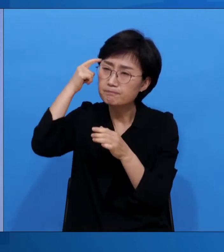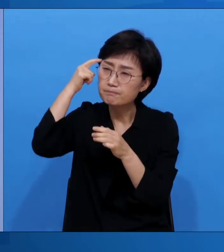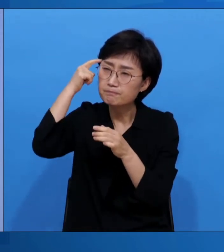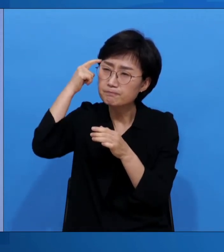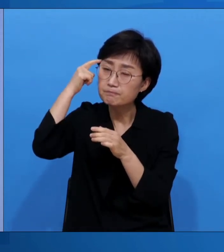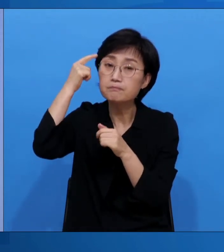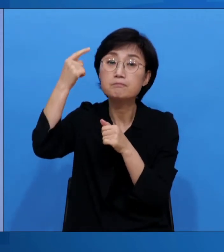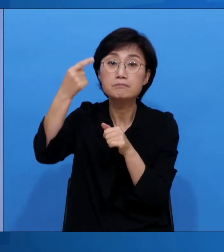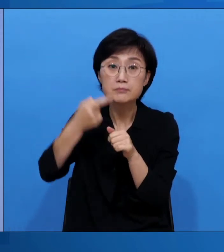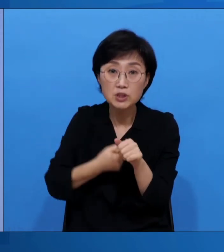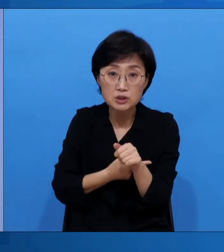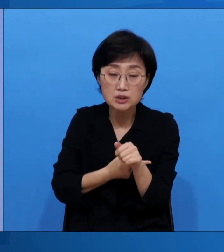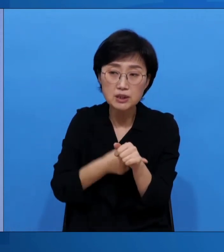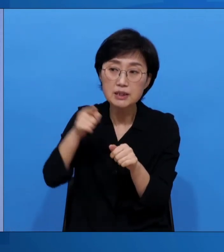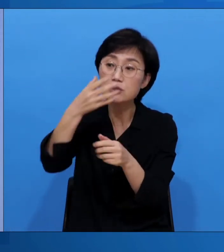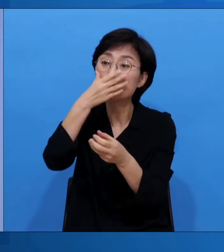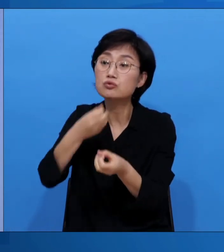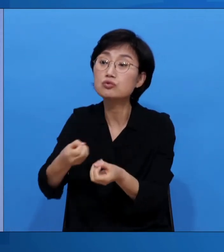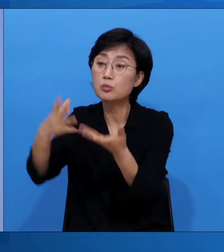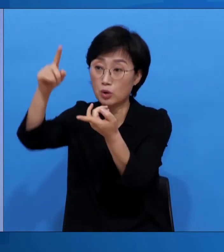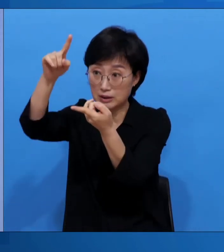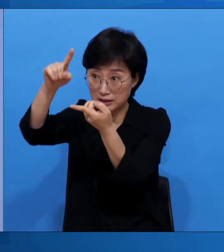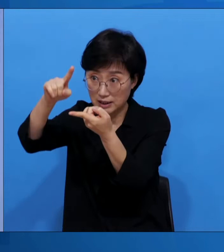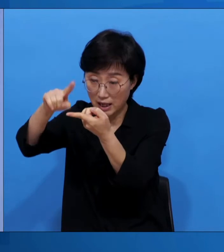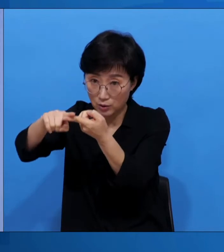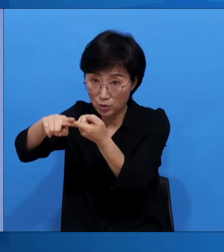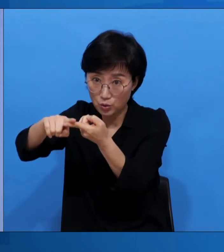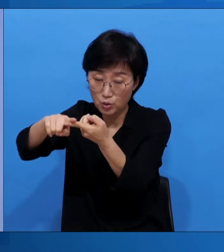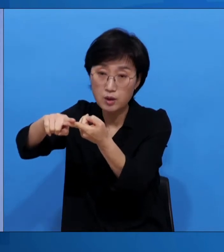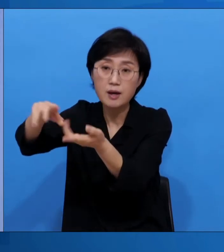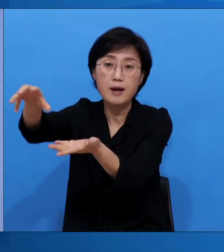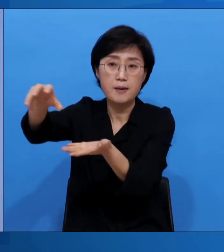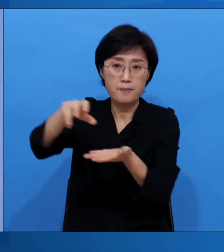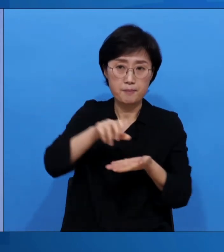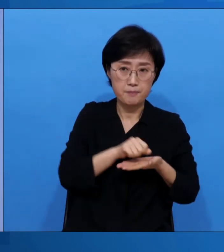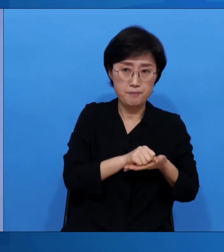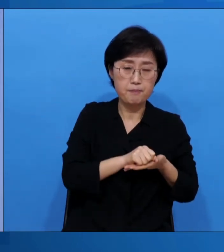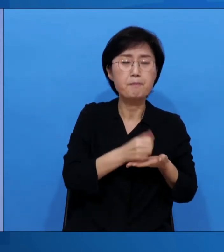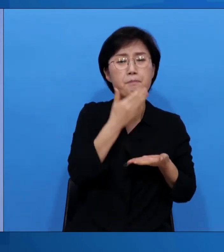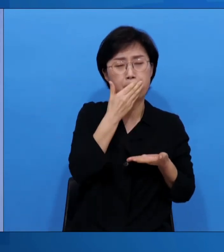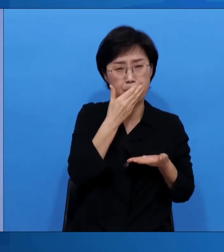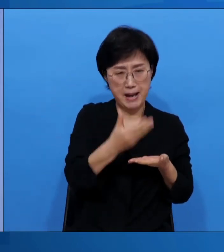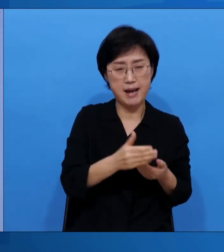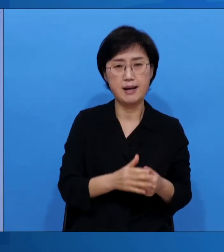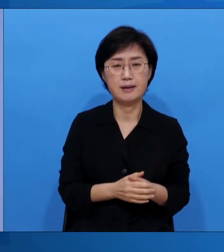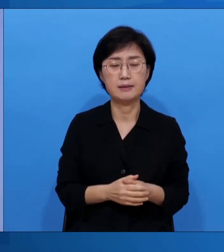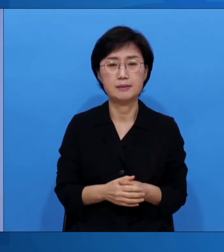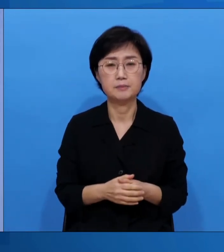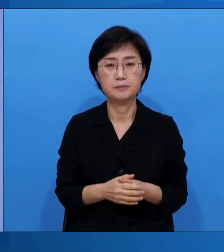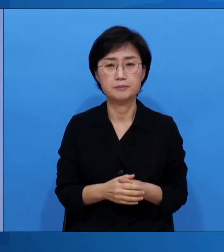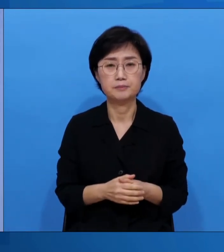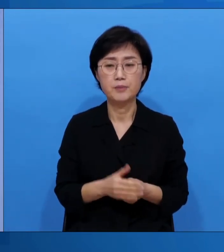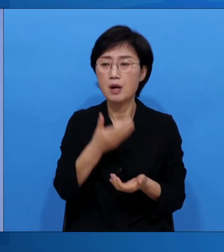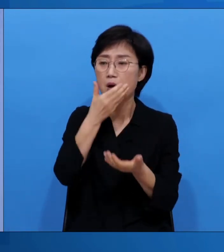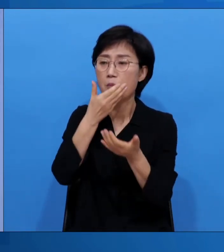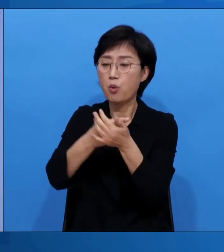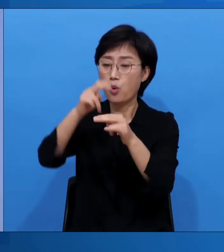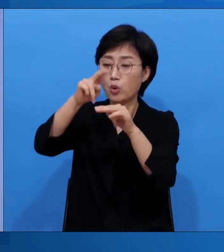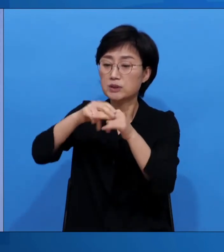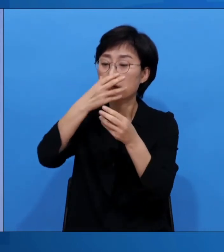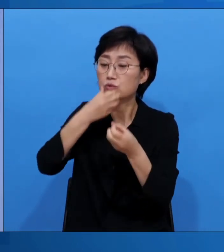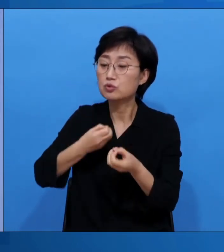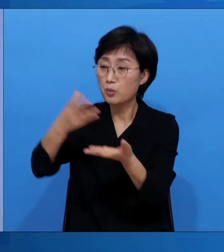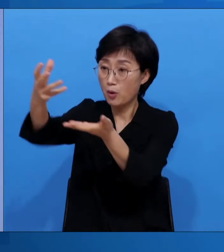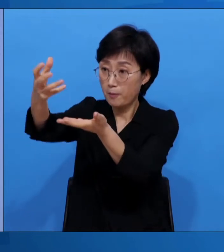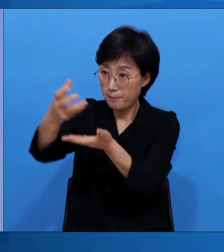to the meaning behind God's words today, then absolutely the works of and the blessings of the throne of heaven will become on your occupation. 보좌의 축복이 전달되게 돼